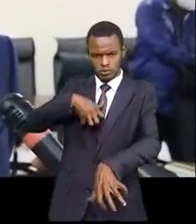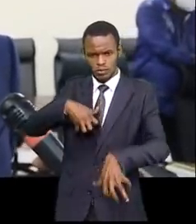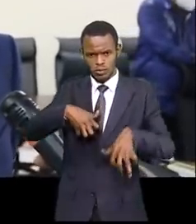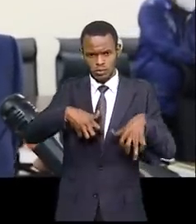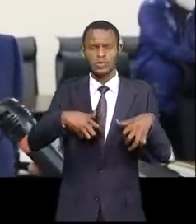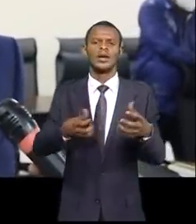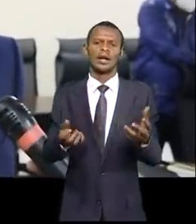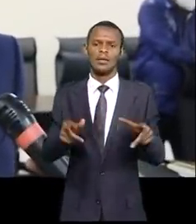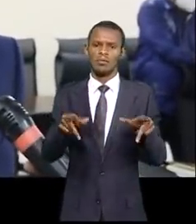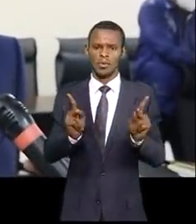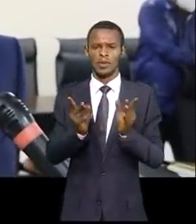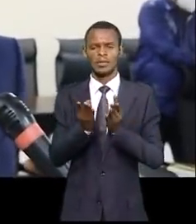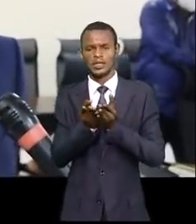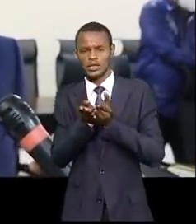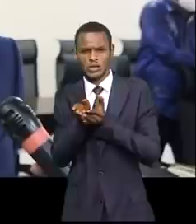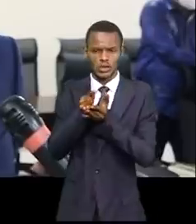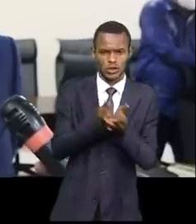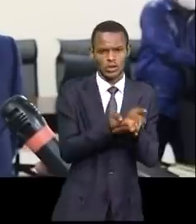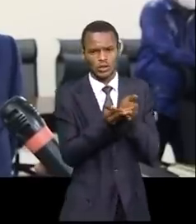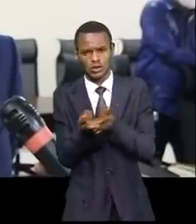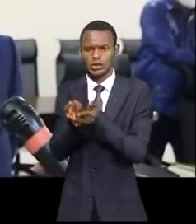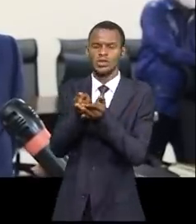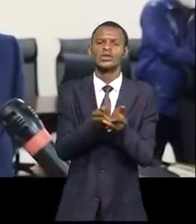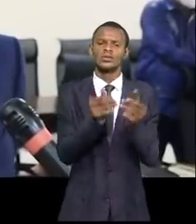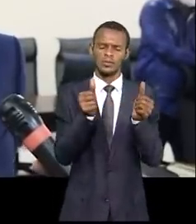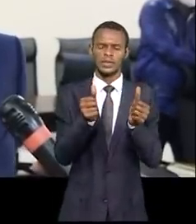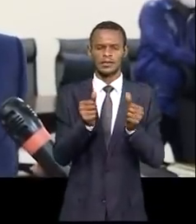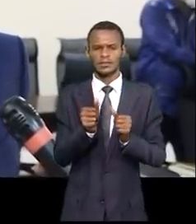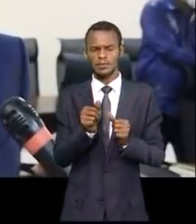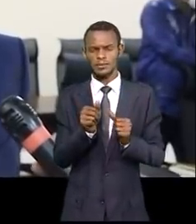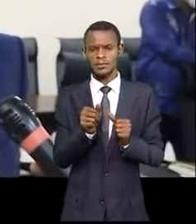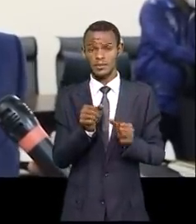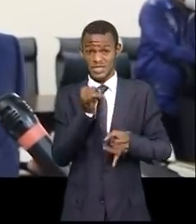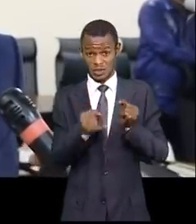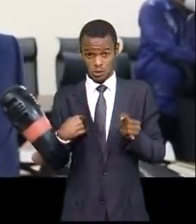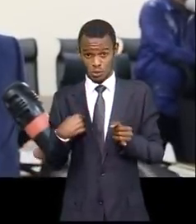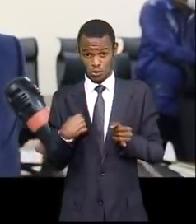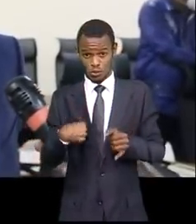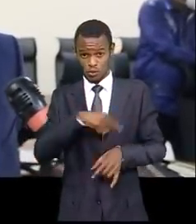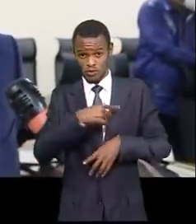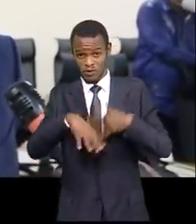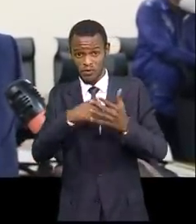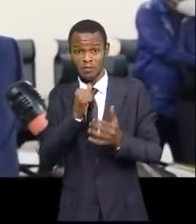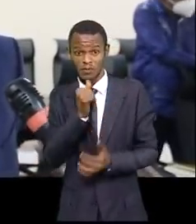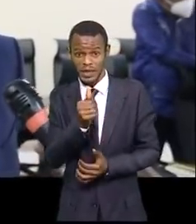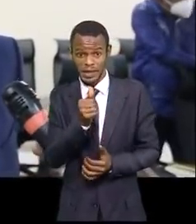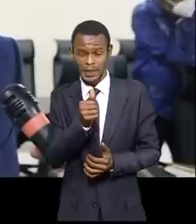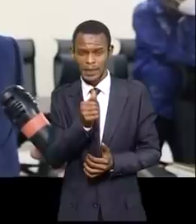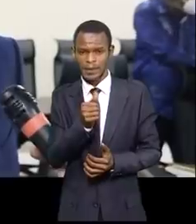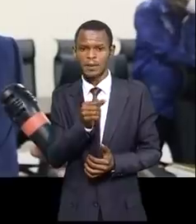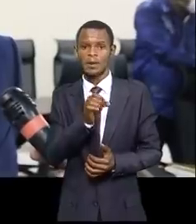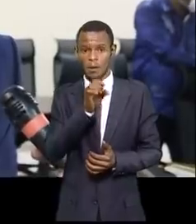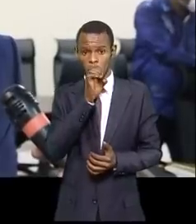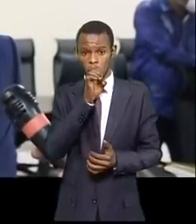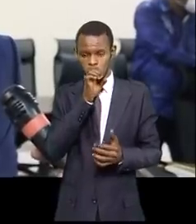vous et 10 une question fondamentale si on ne fait pas le bief maritime qu'on voulait être bouché par le sable